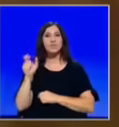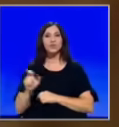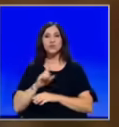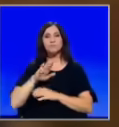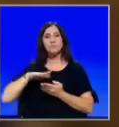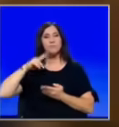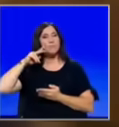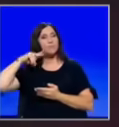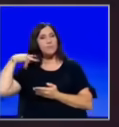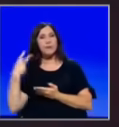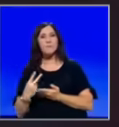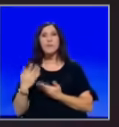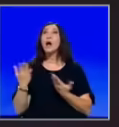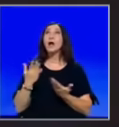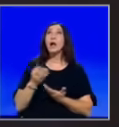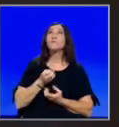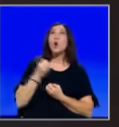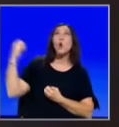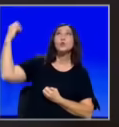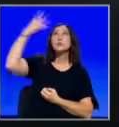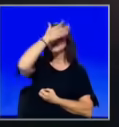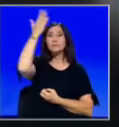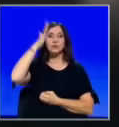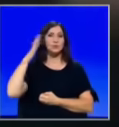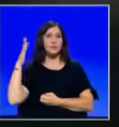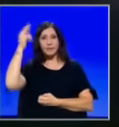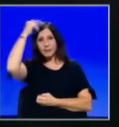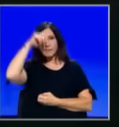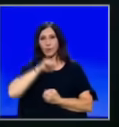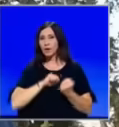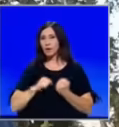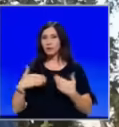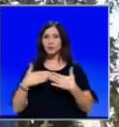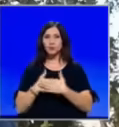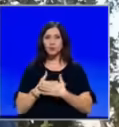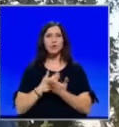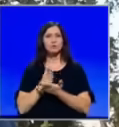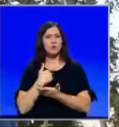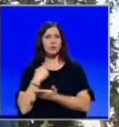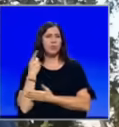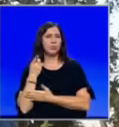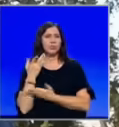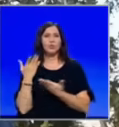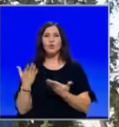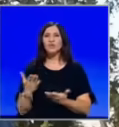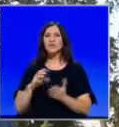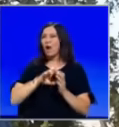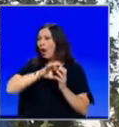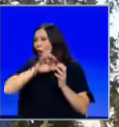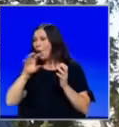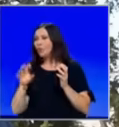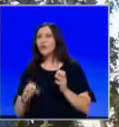Какво прелетя и озари небето над Западна България късно с нощи? Според мен това са отломки